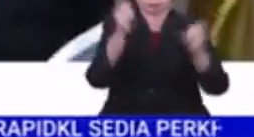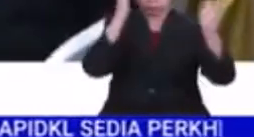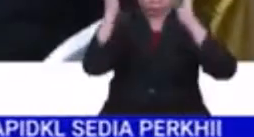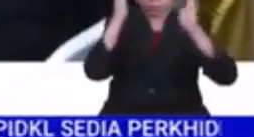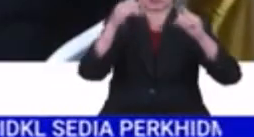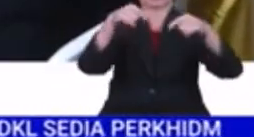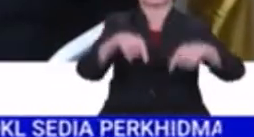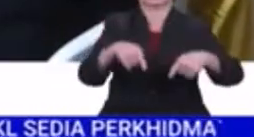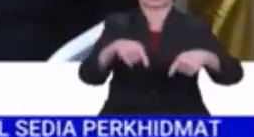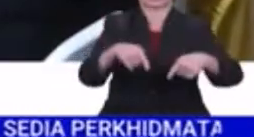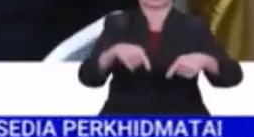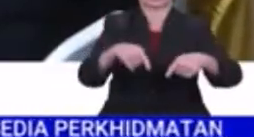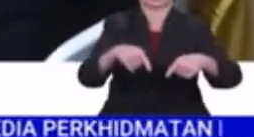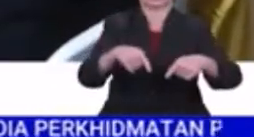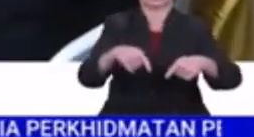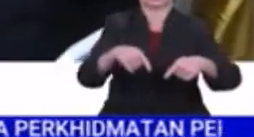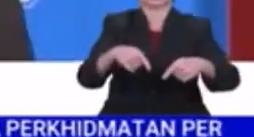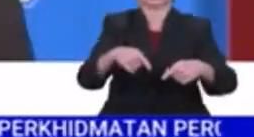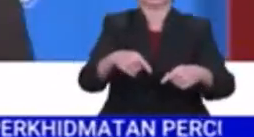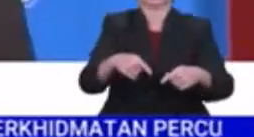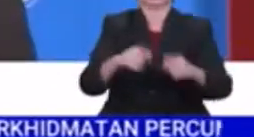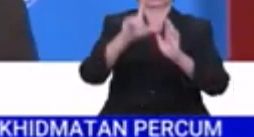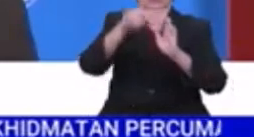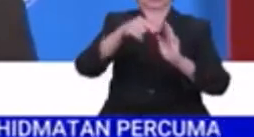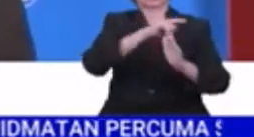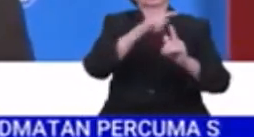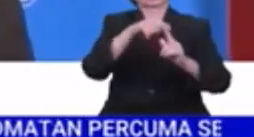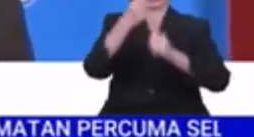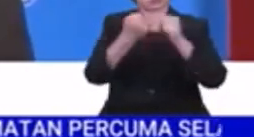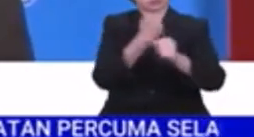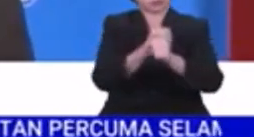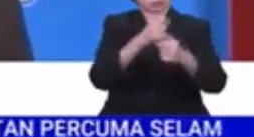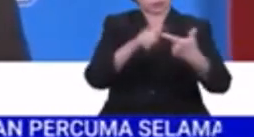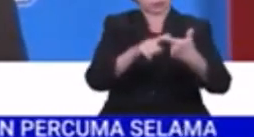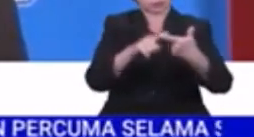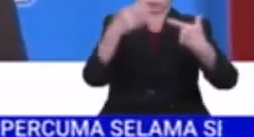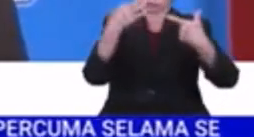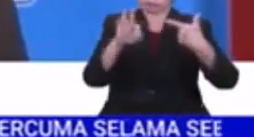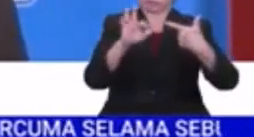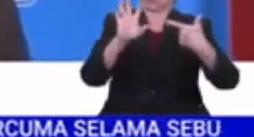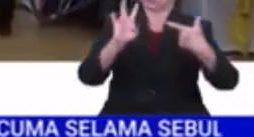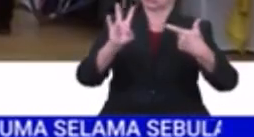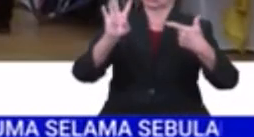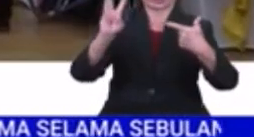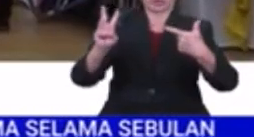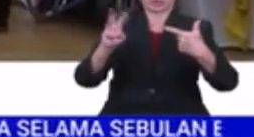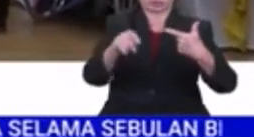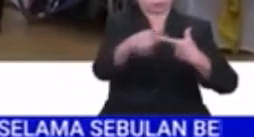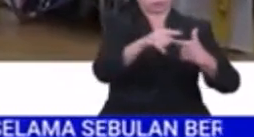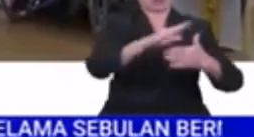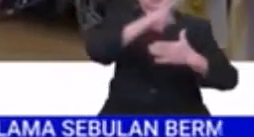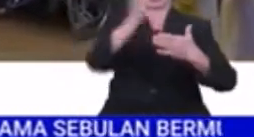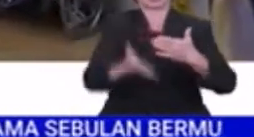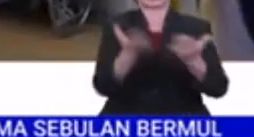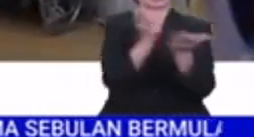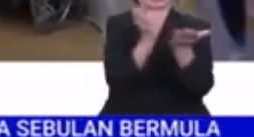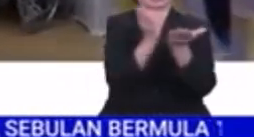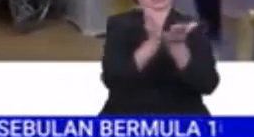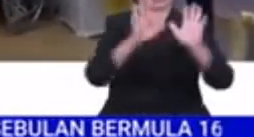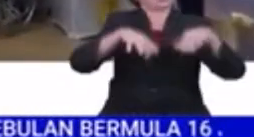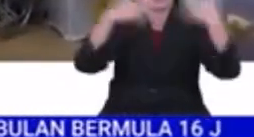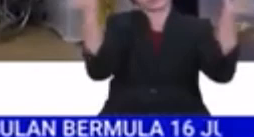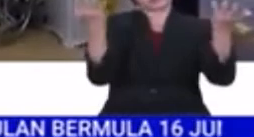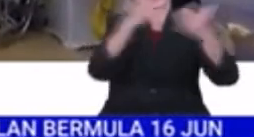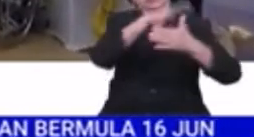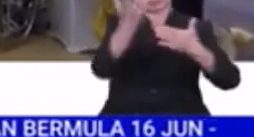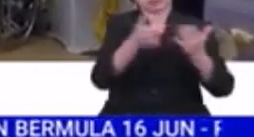negara kita Kemudian pada tahun 1976 rezeki telah menamatkan pengajian masing-masing dan